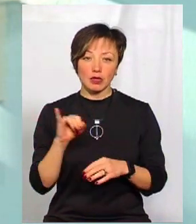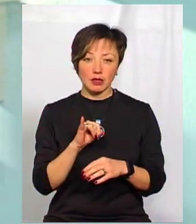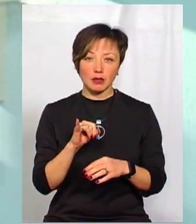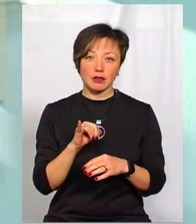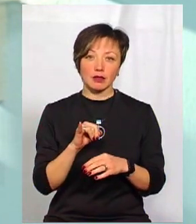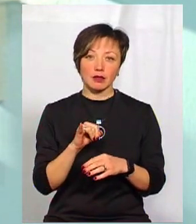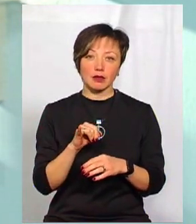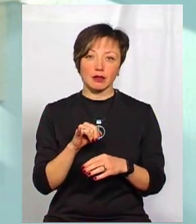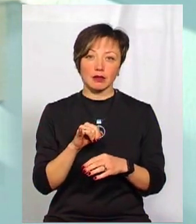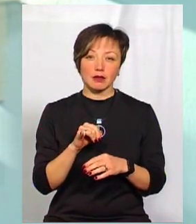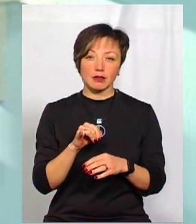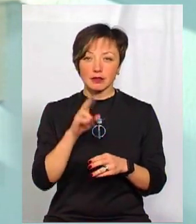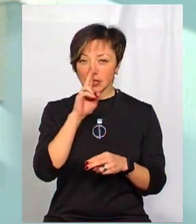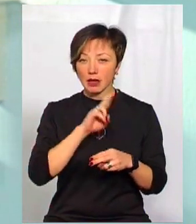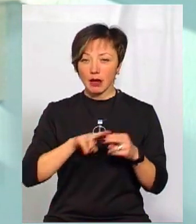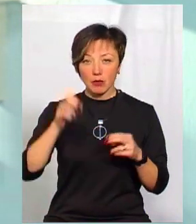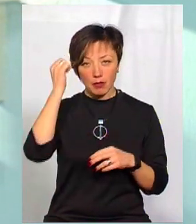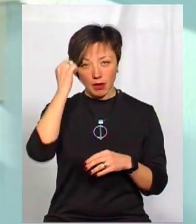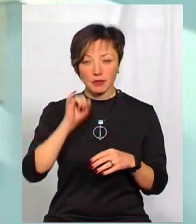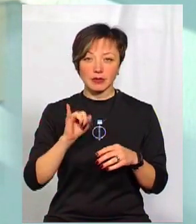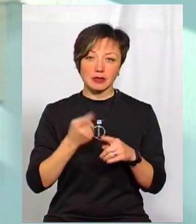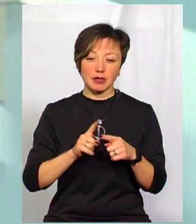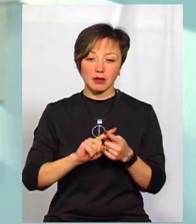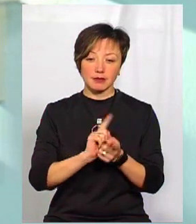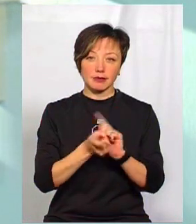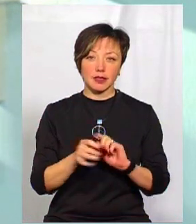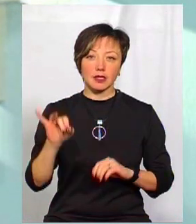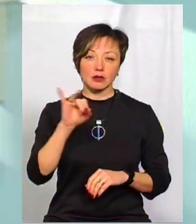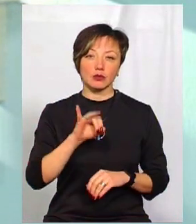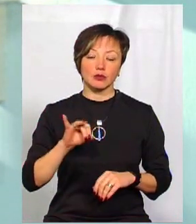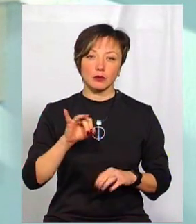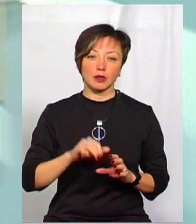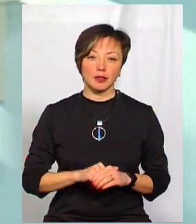йде пам'ять, і далі ми говоримо про те, що пам'ять – це буде історія.